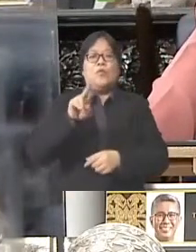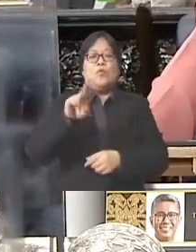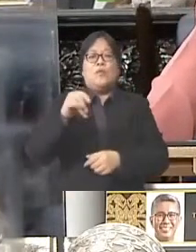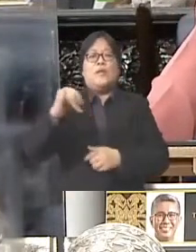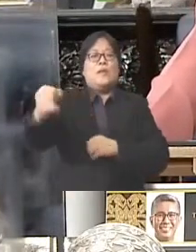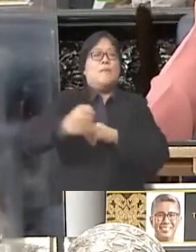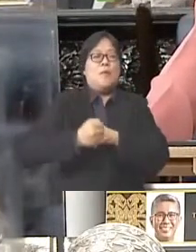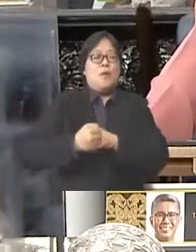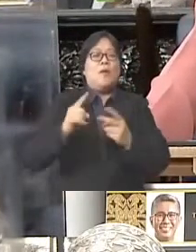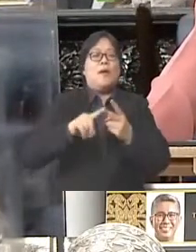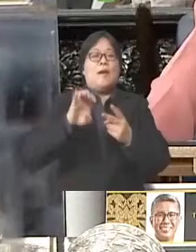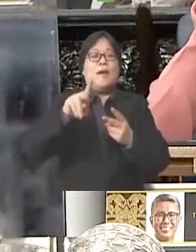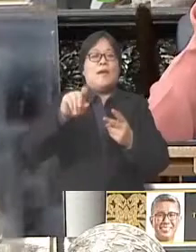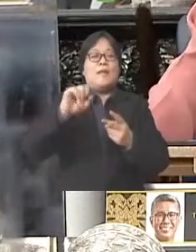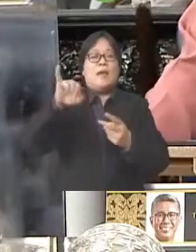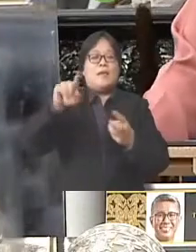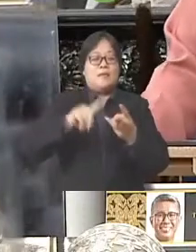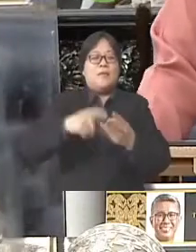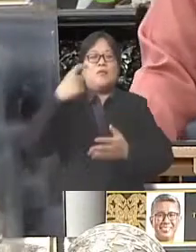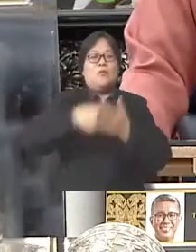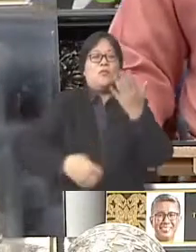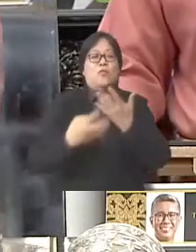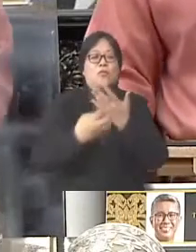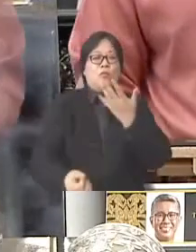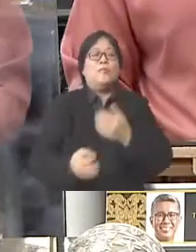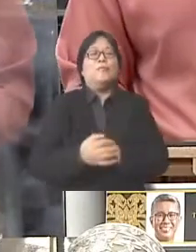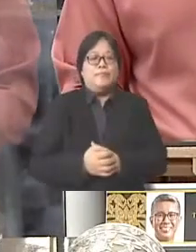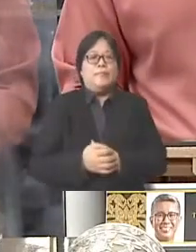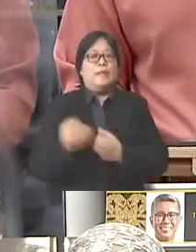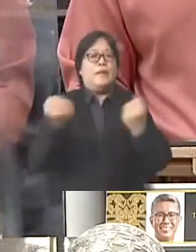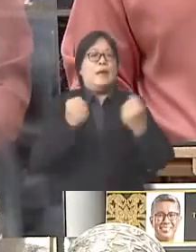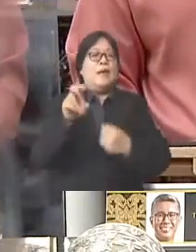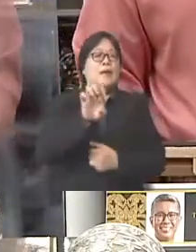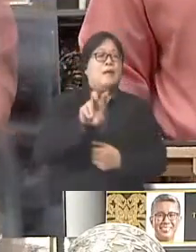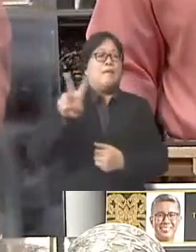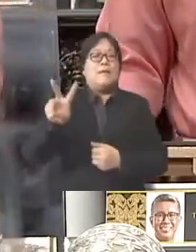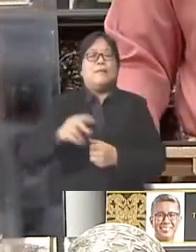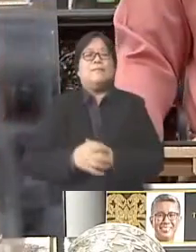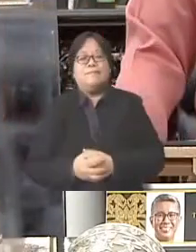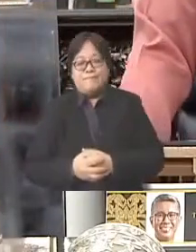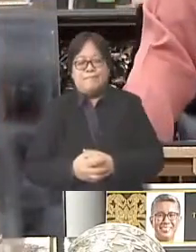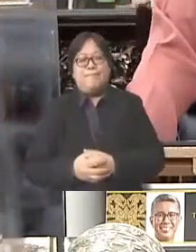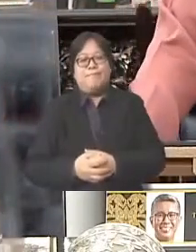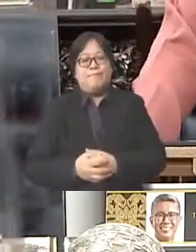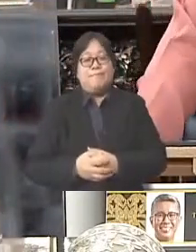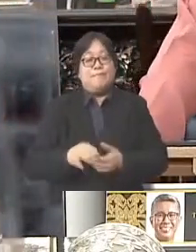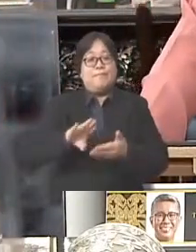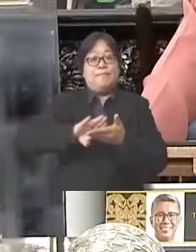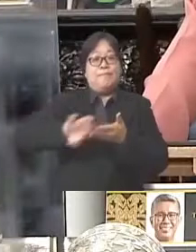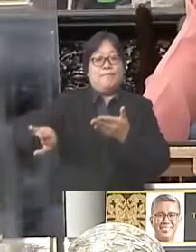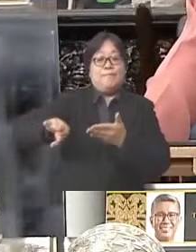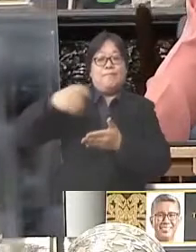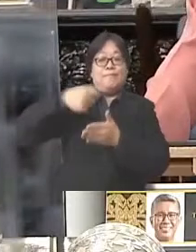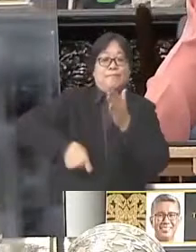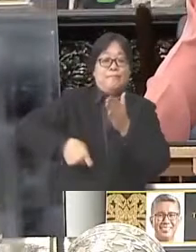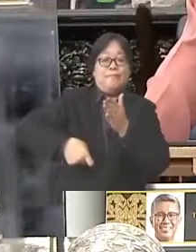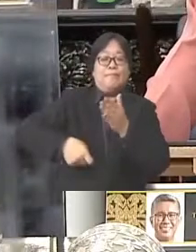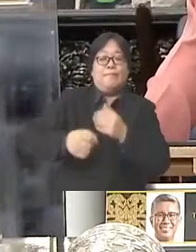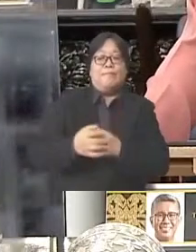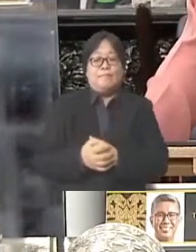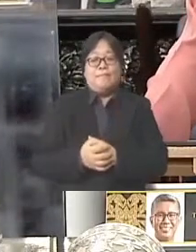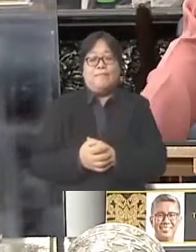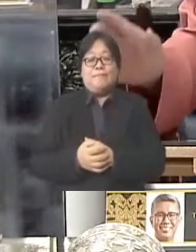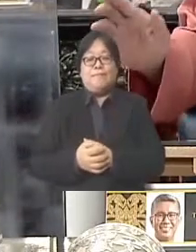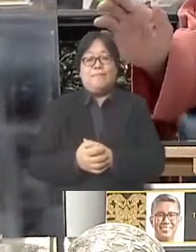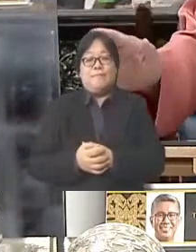Duty impor duty.exe dan cukai jualan bagi kencan itu pengecualian Cukai jualan